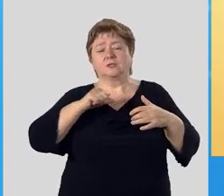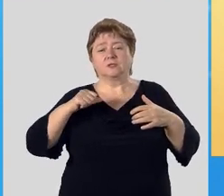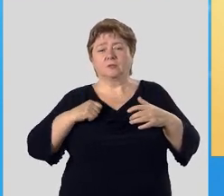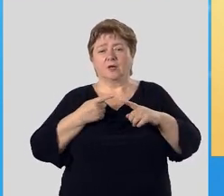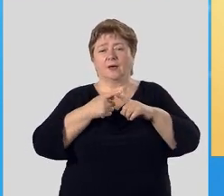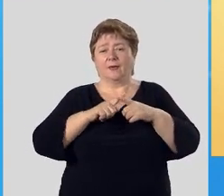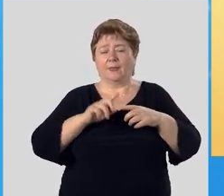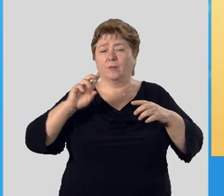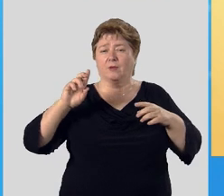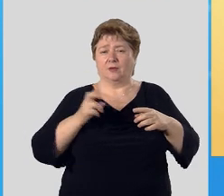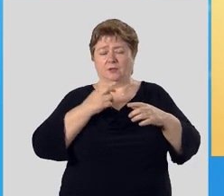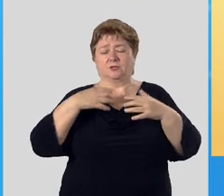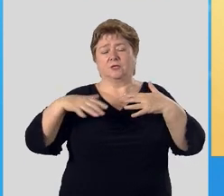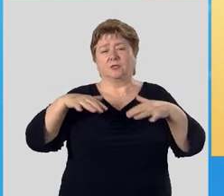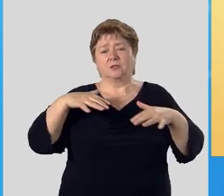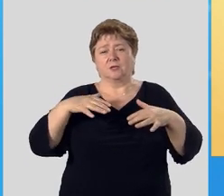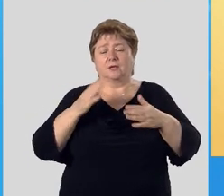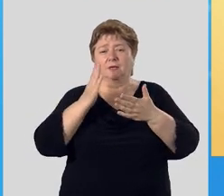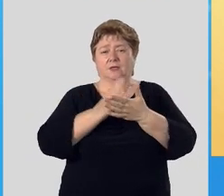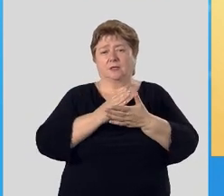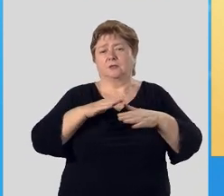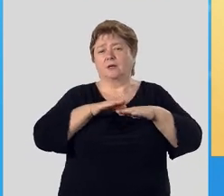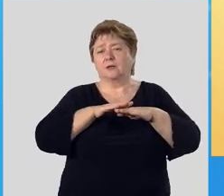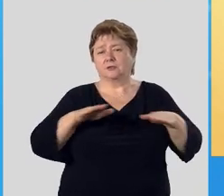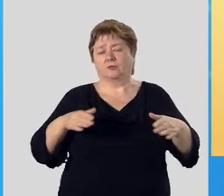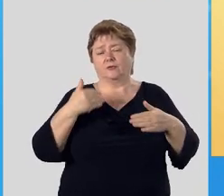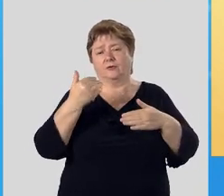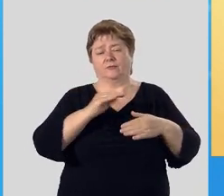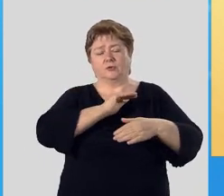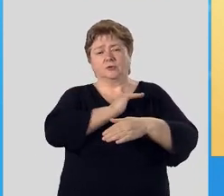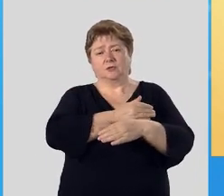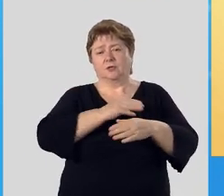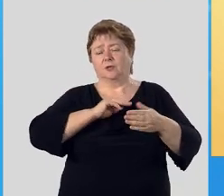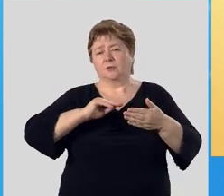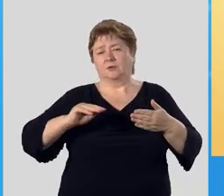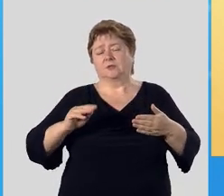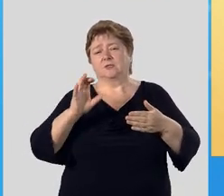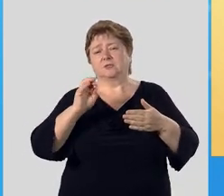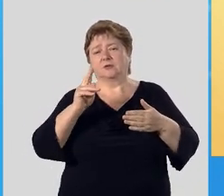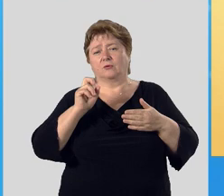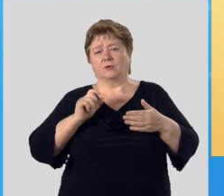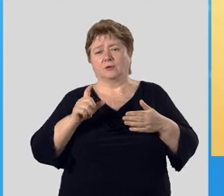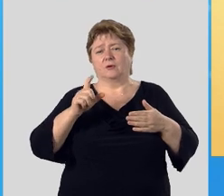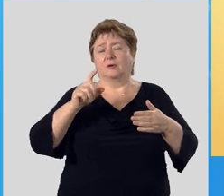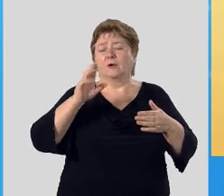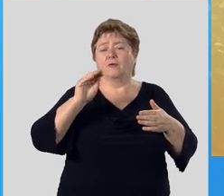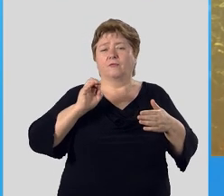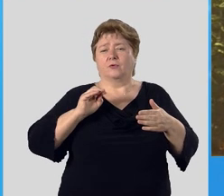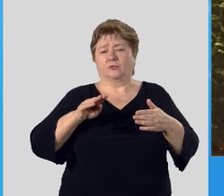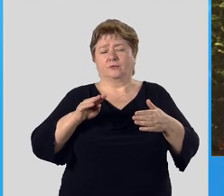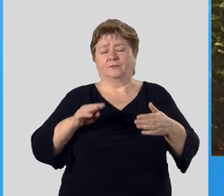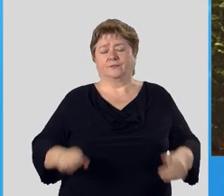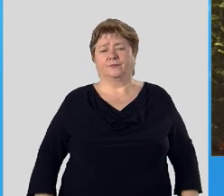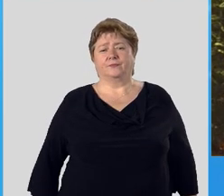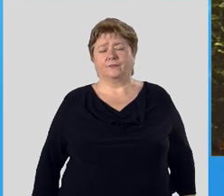его биологическая слабость есть основа его силы писал социолог эрих фромм